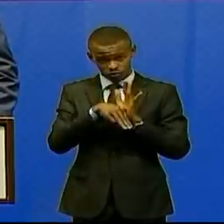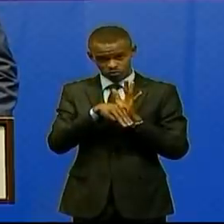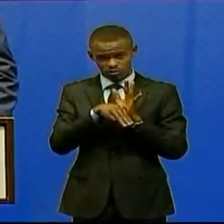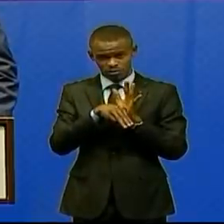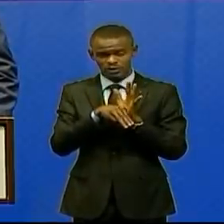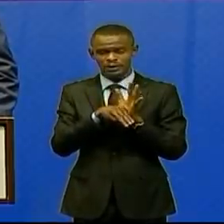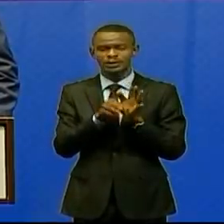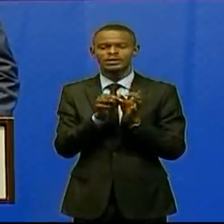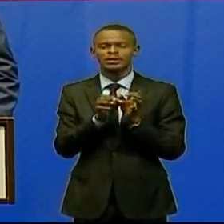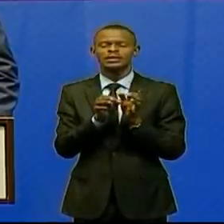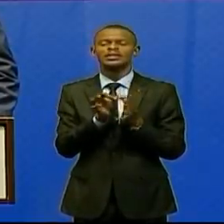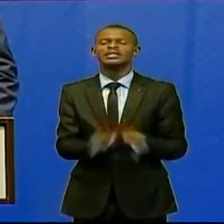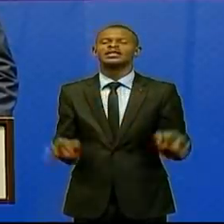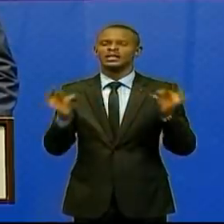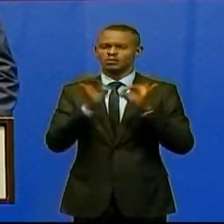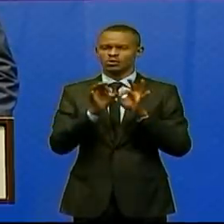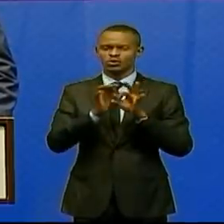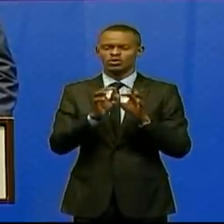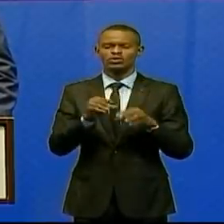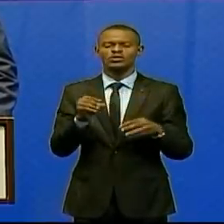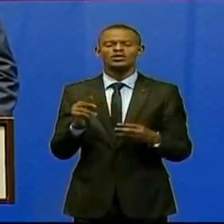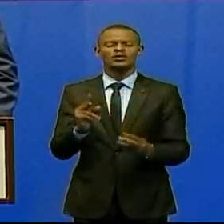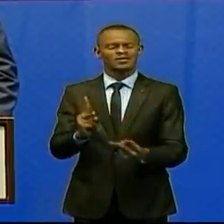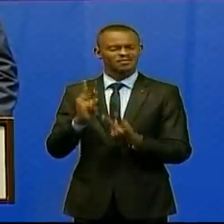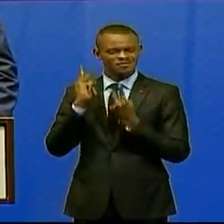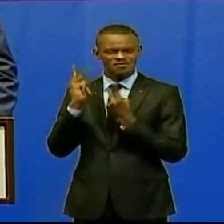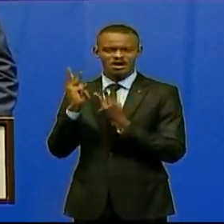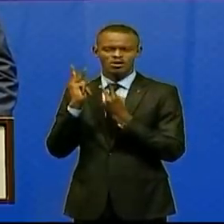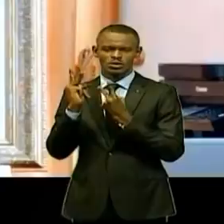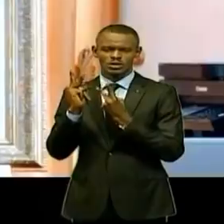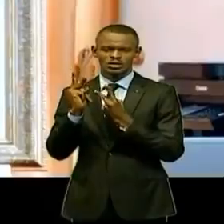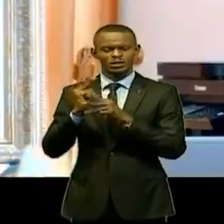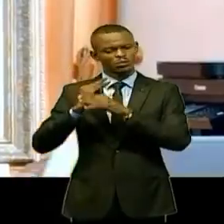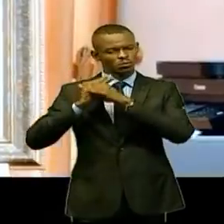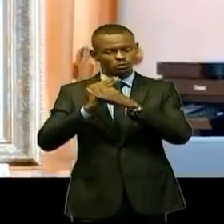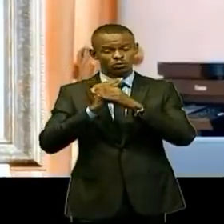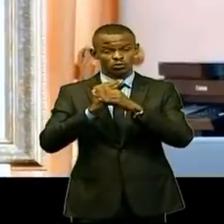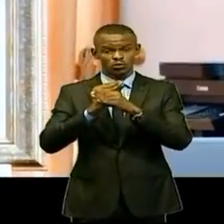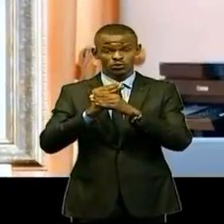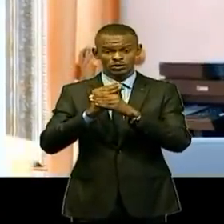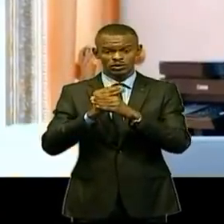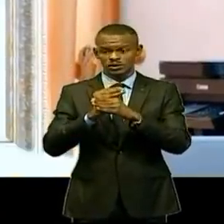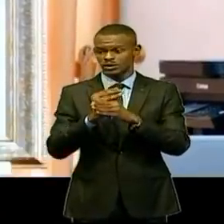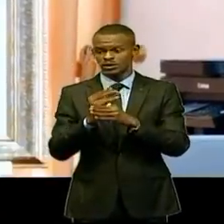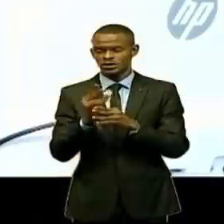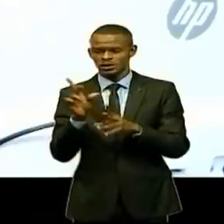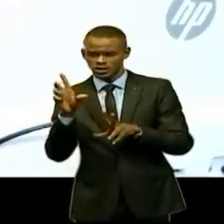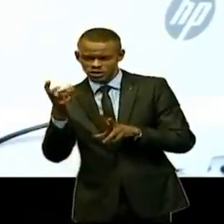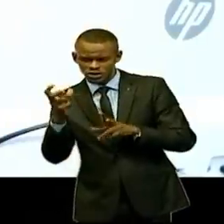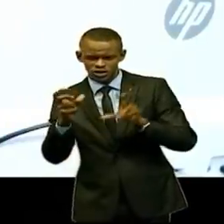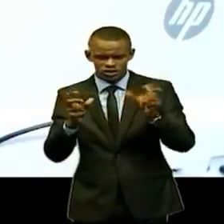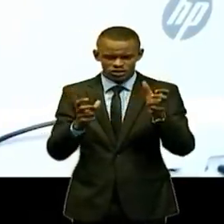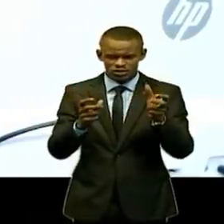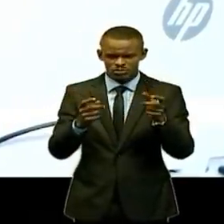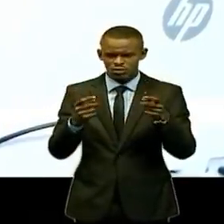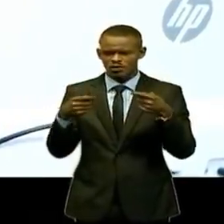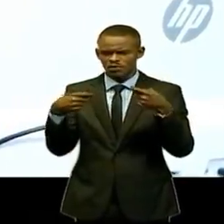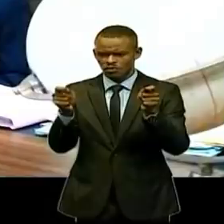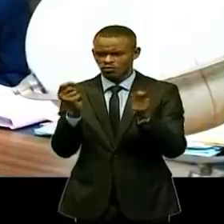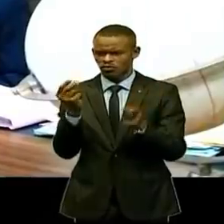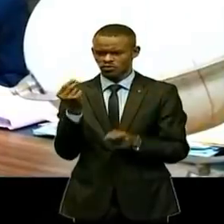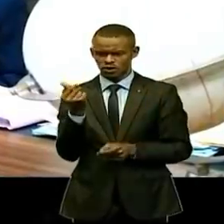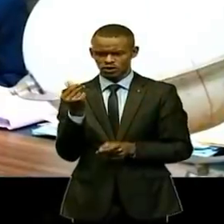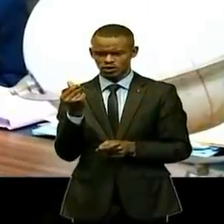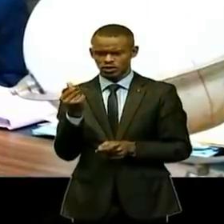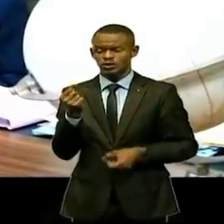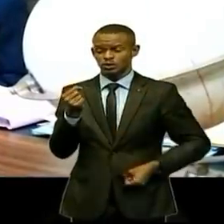valoriser et de protéger les actifs miniers constituant un portefeuille minier adéquat dans le but d'accroître